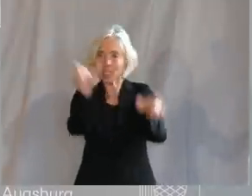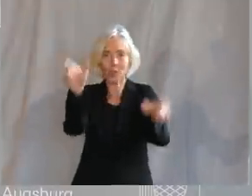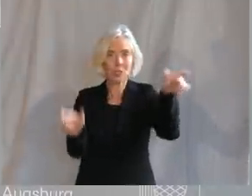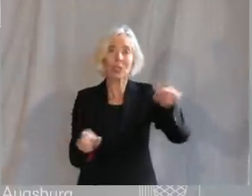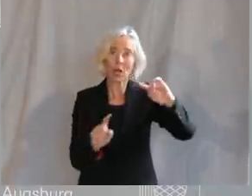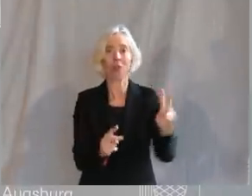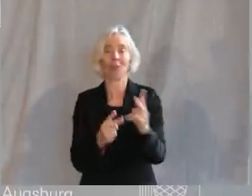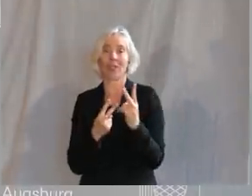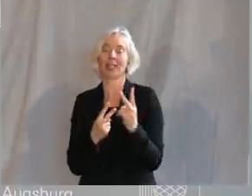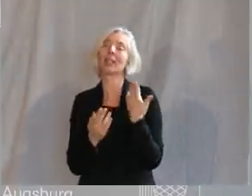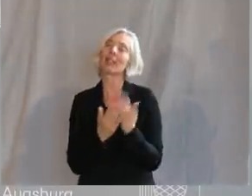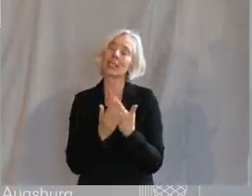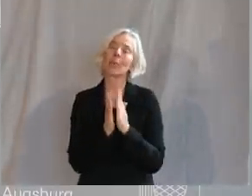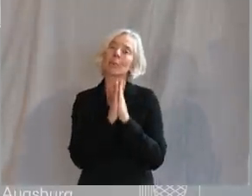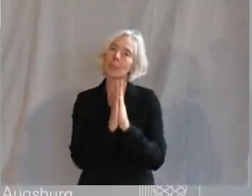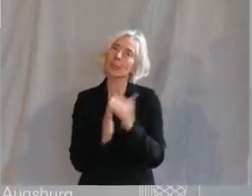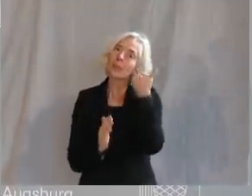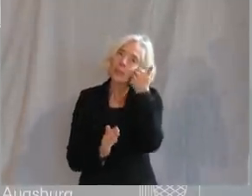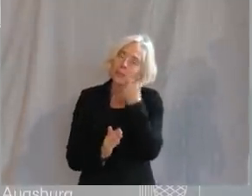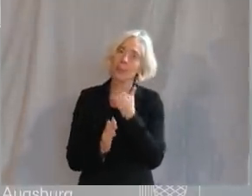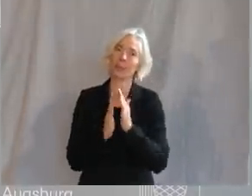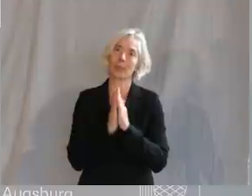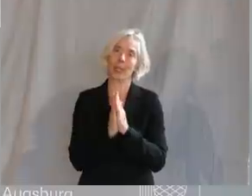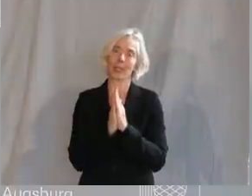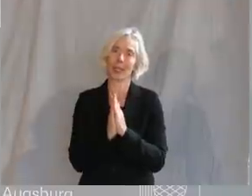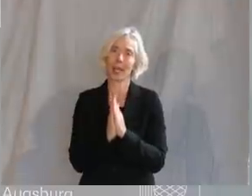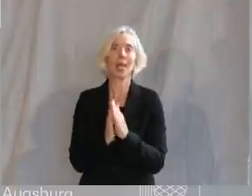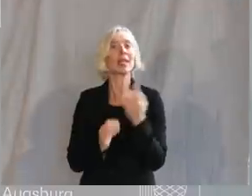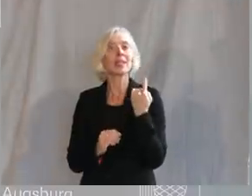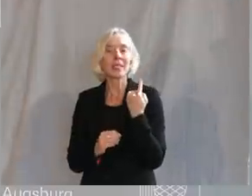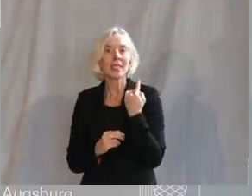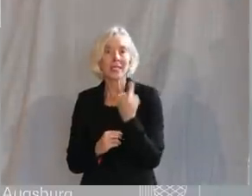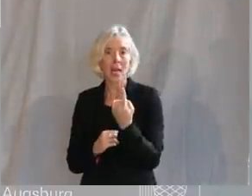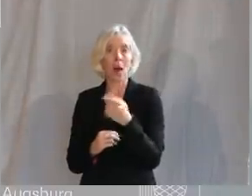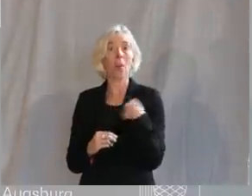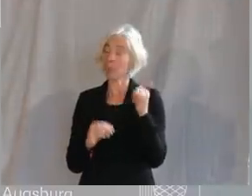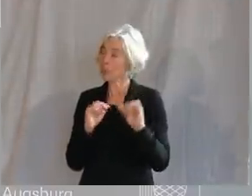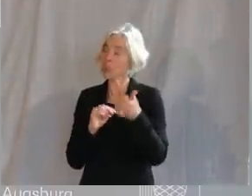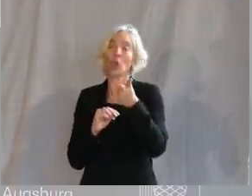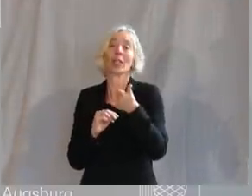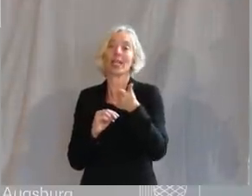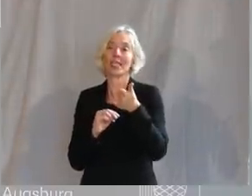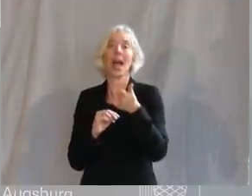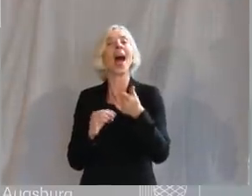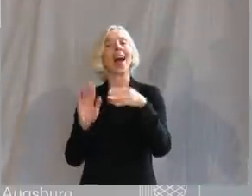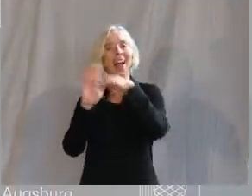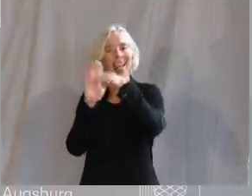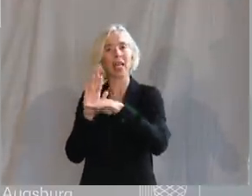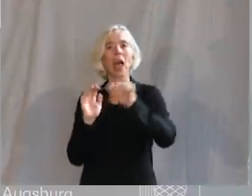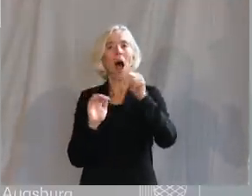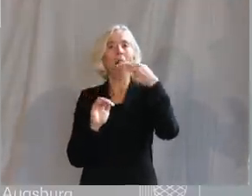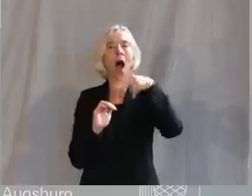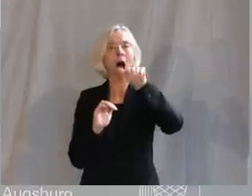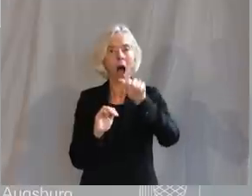Und deswegen möchte ich Sie wirklich bitten, nutzen Sie und beachten Sie vor allem unsere AH+L-Regel, das heißt Abstand